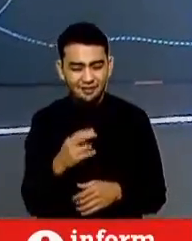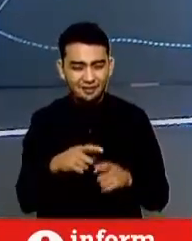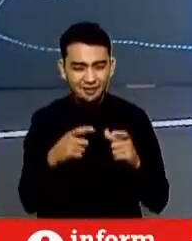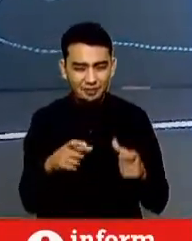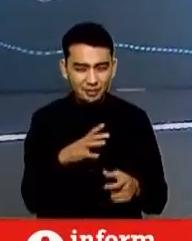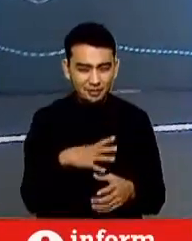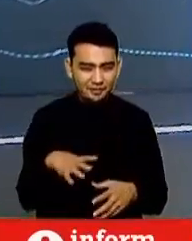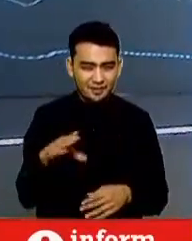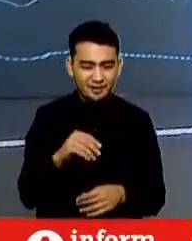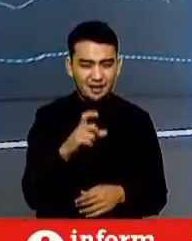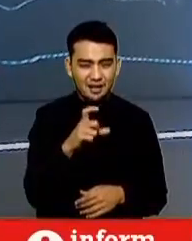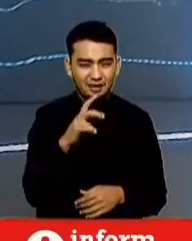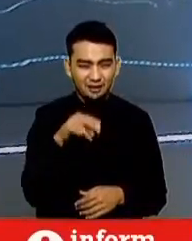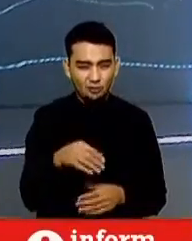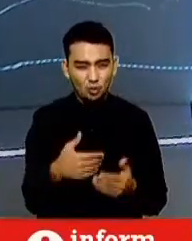талаша